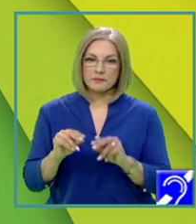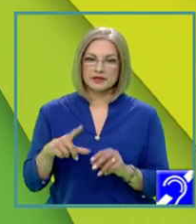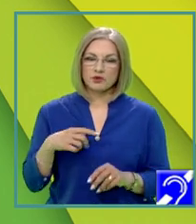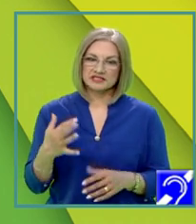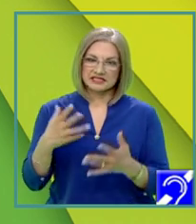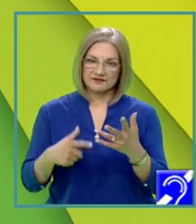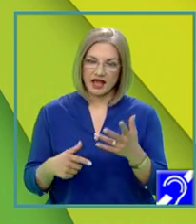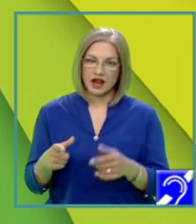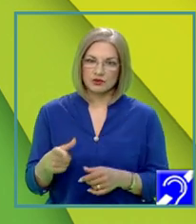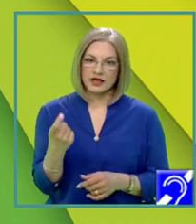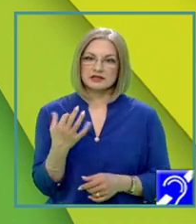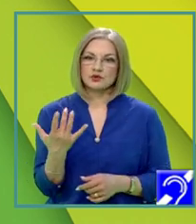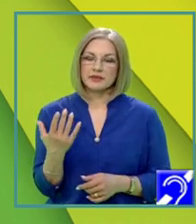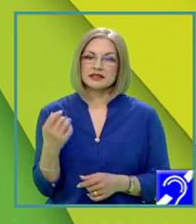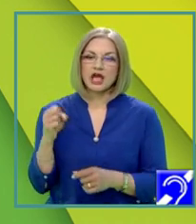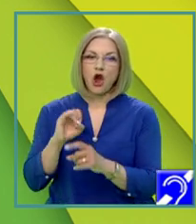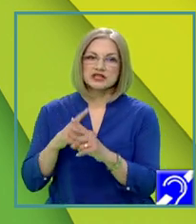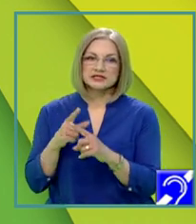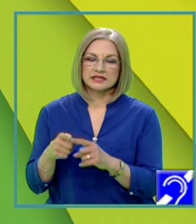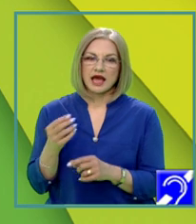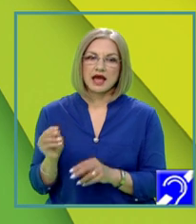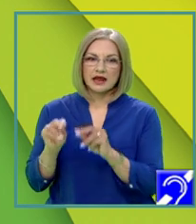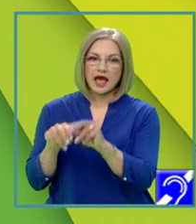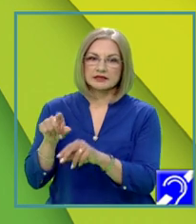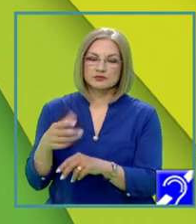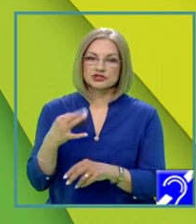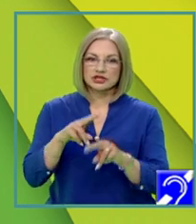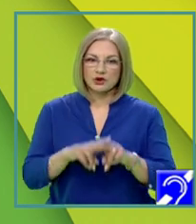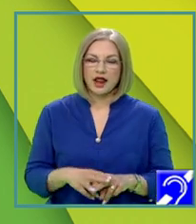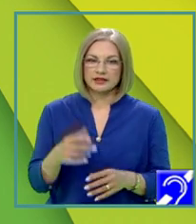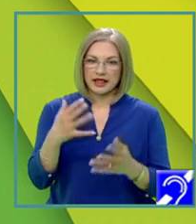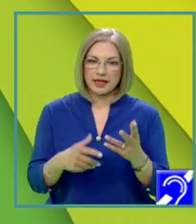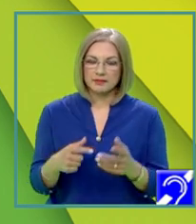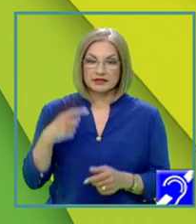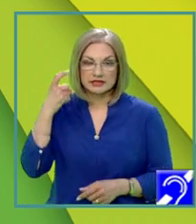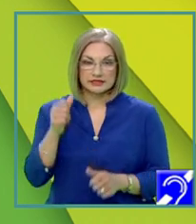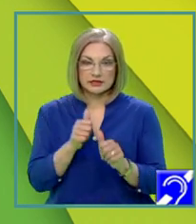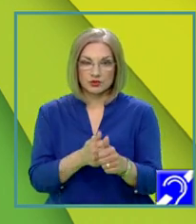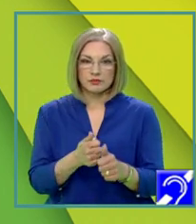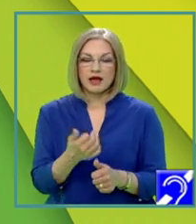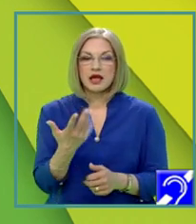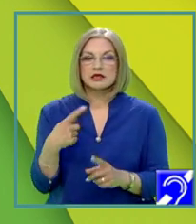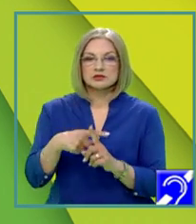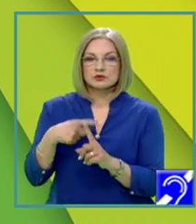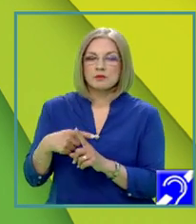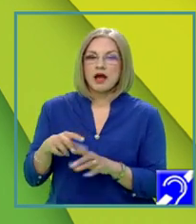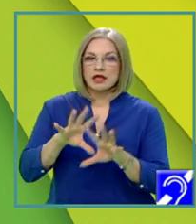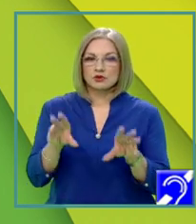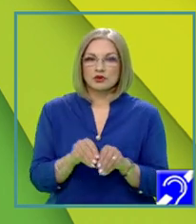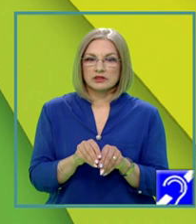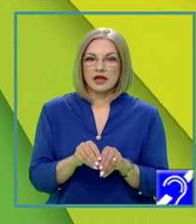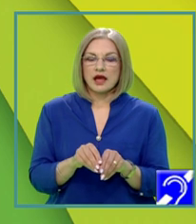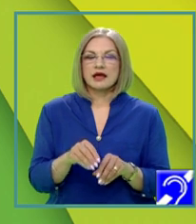fie calculat din numerele de oxidare a trebuit să lor la alte elemente tinut seama de faptul că suma algebrică a